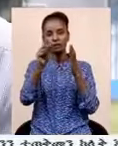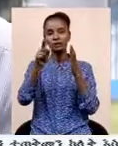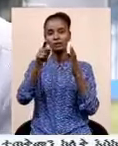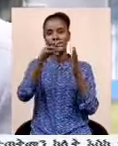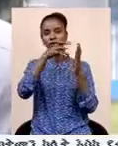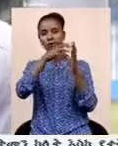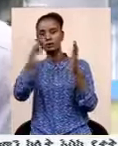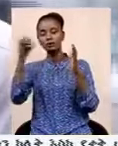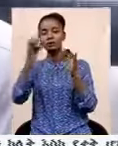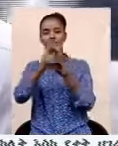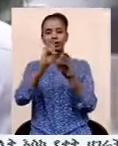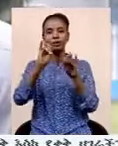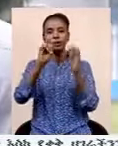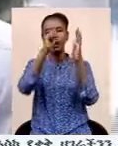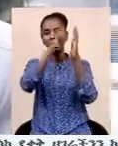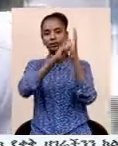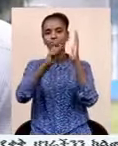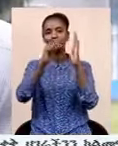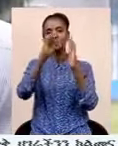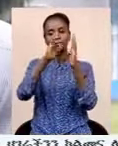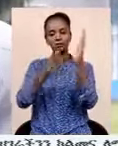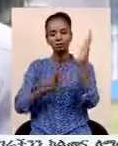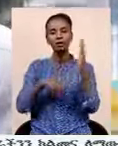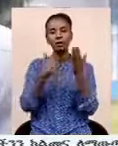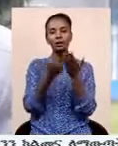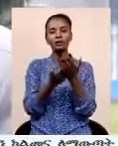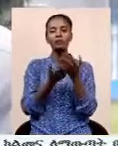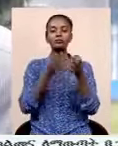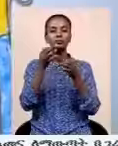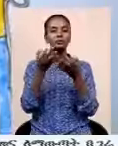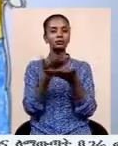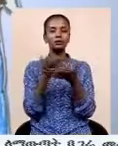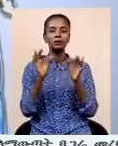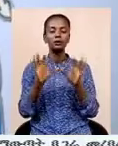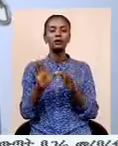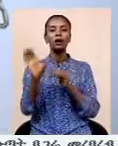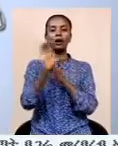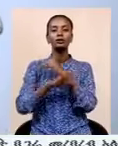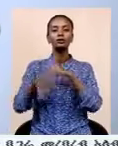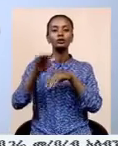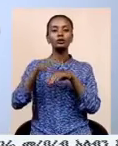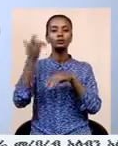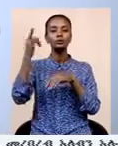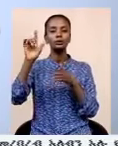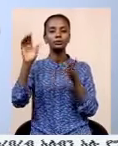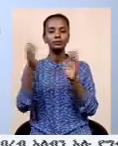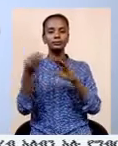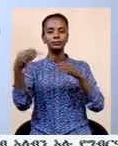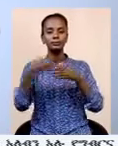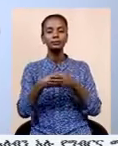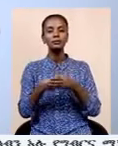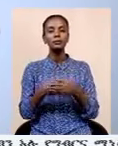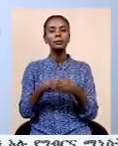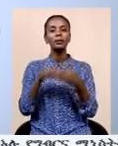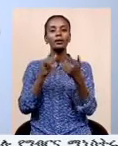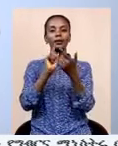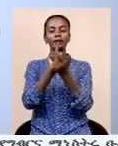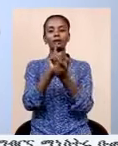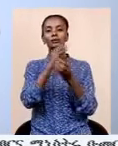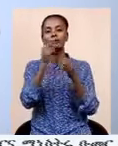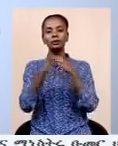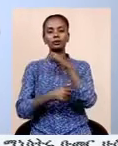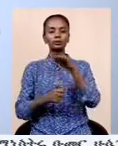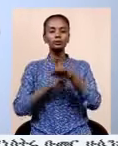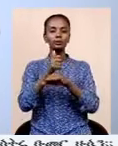እንጂ የአንቀጹ ትንታኔ ሀሳብም ይህንን የሚያመለክት አይደለም። ሀገሪቱ ላይ ከውጭም ሆነ ከውስጥ የተጋረጡ ፈተናዎችን